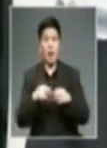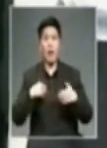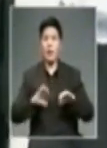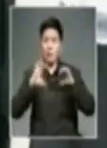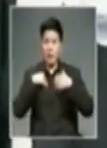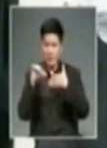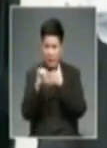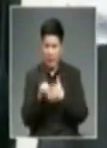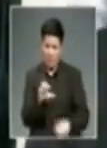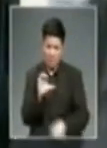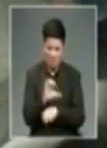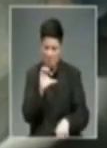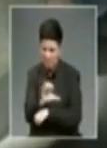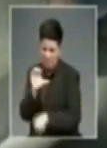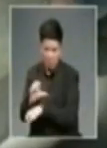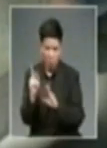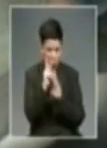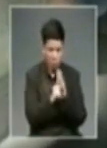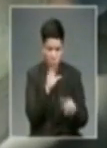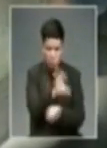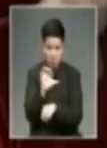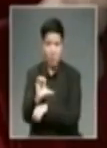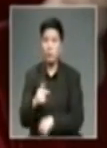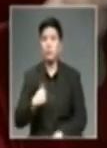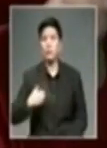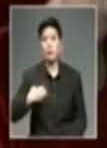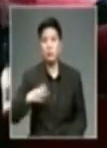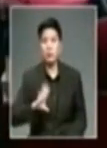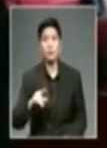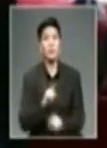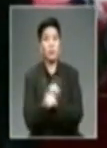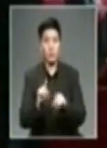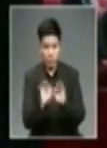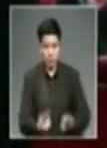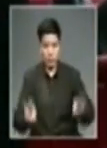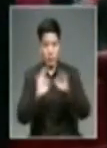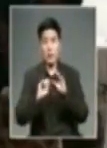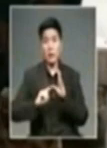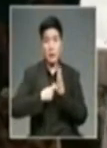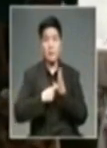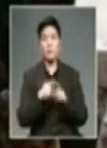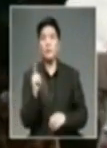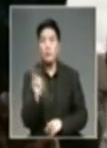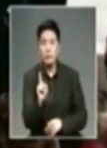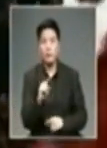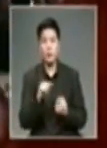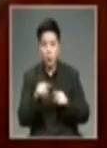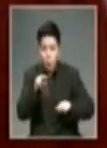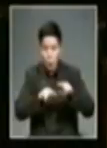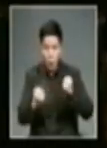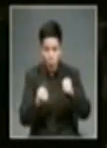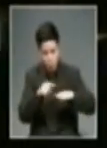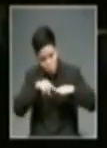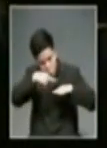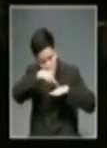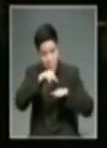ตุด้วยการเข้มงวดในการเข้าใช้กฎหมายเท่านั้นเราต้องมุ่งป้องกันปัญหาตั้งแต่ต้นเหตุเป็นหลักเช่นการตรวจความพร้อมของรถค